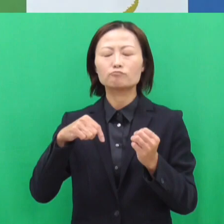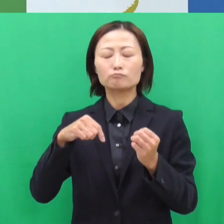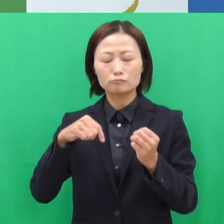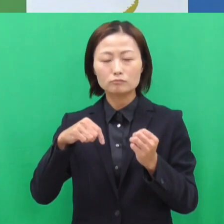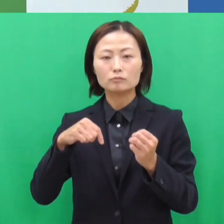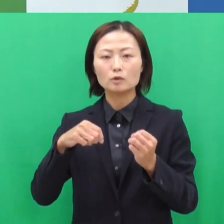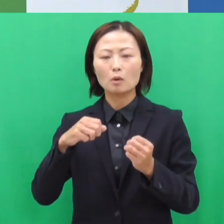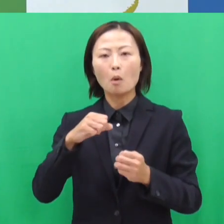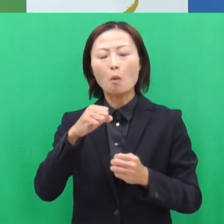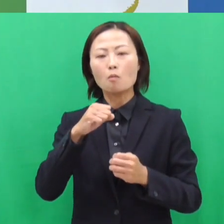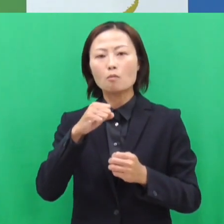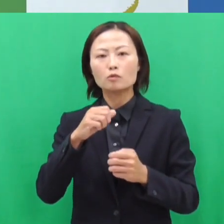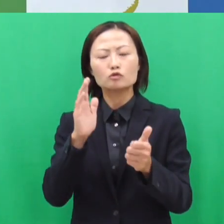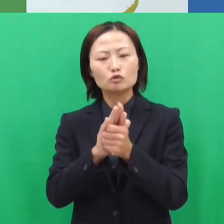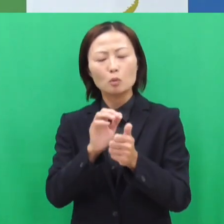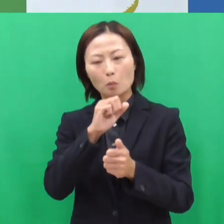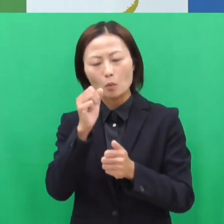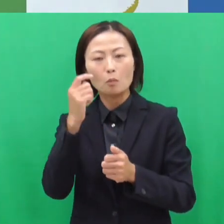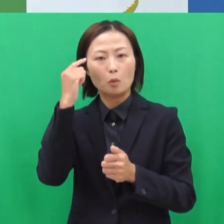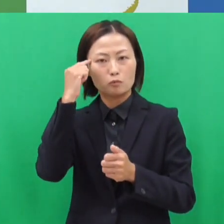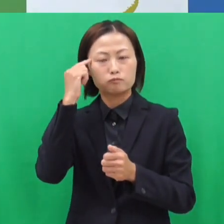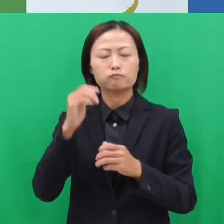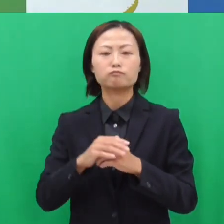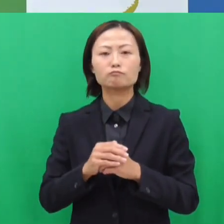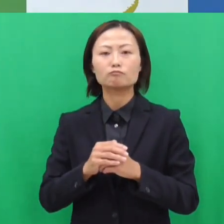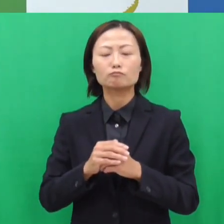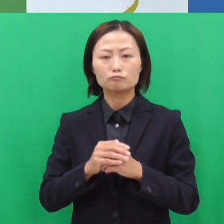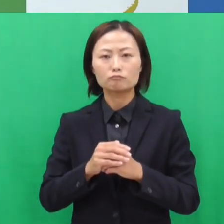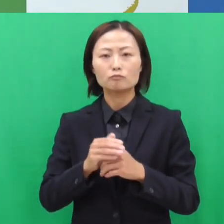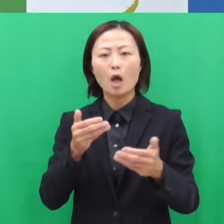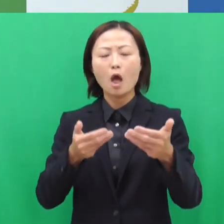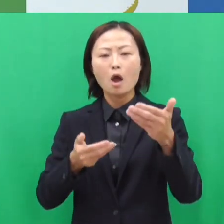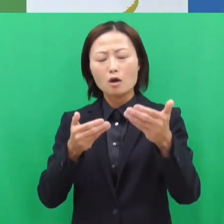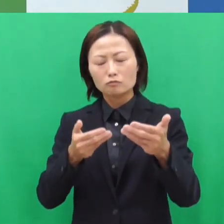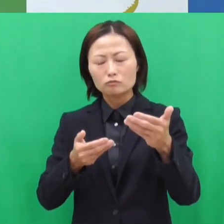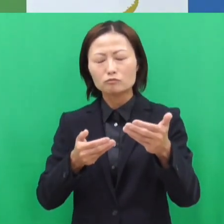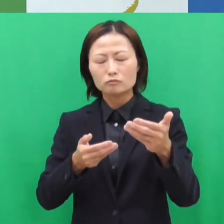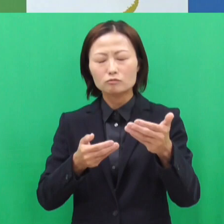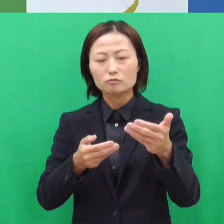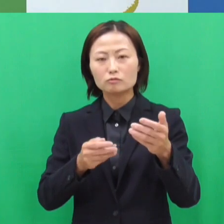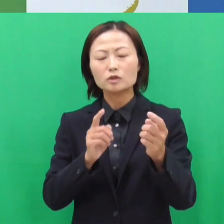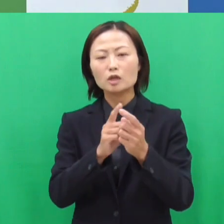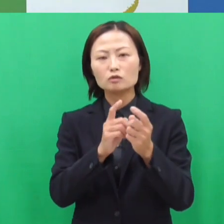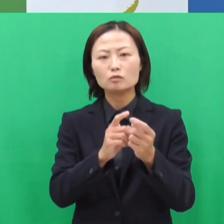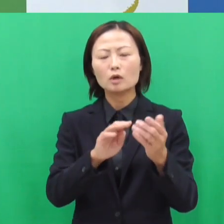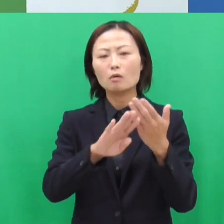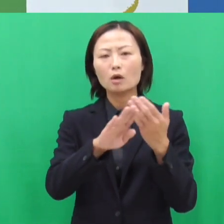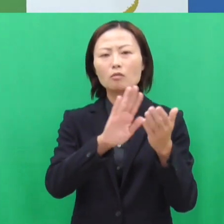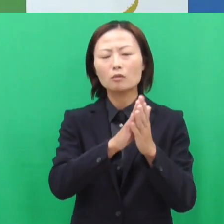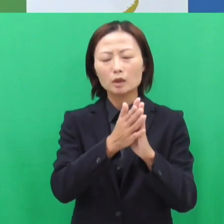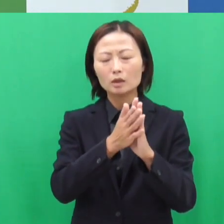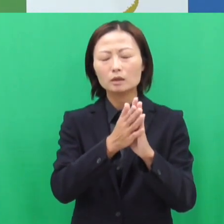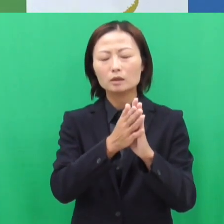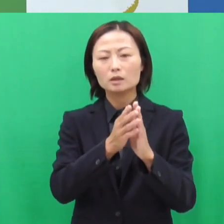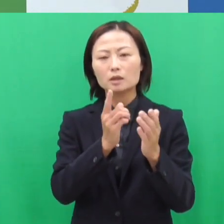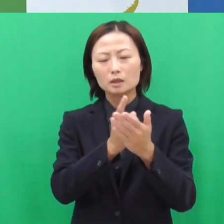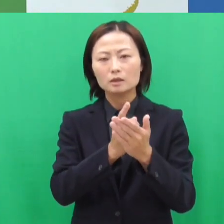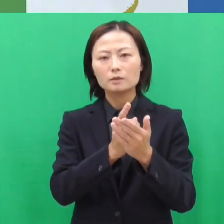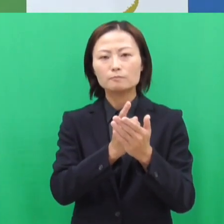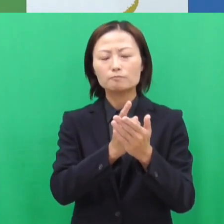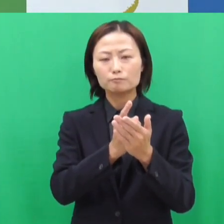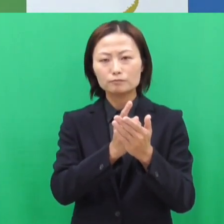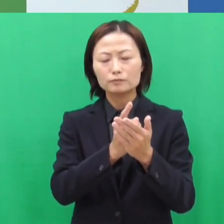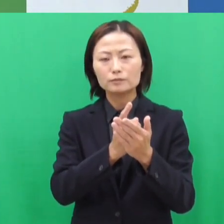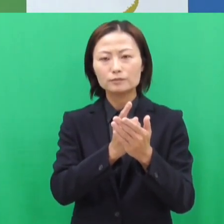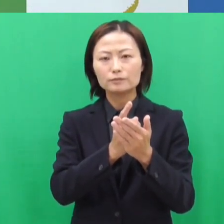成功していると考えてよろしいんじゃないでしょうか比較する対象が他の都道府県しかありませんので考えると思い